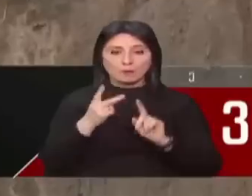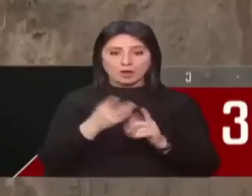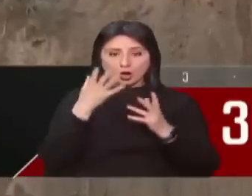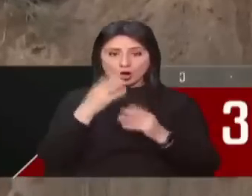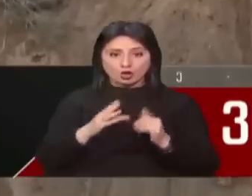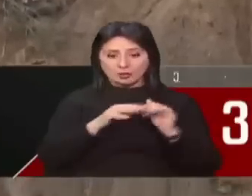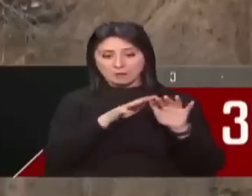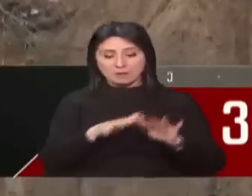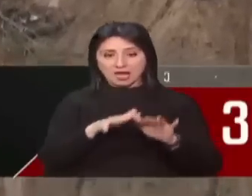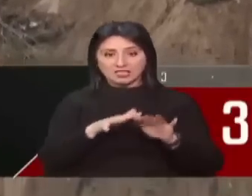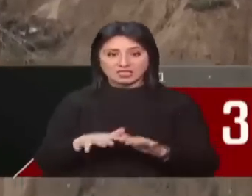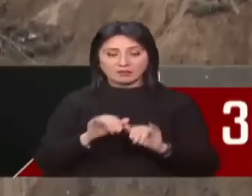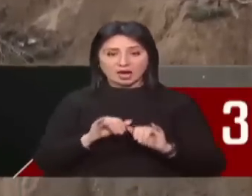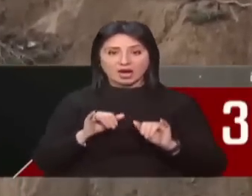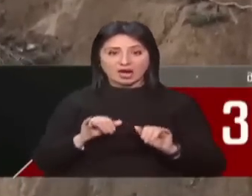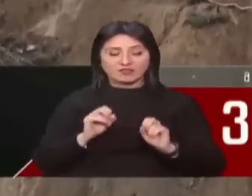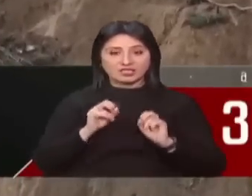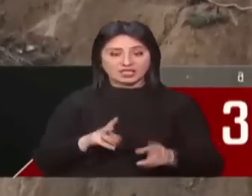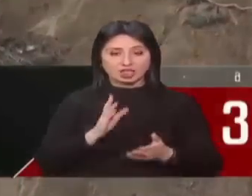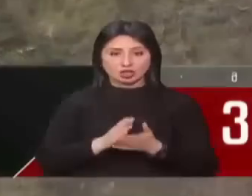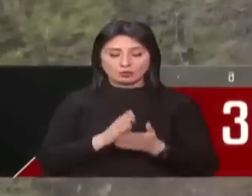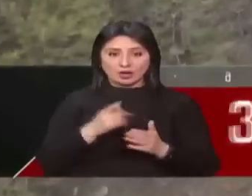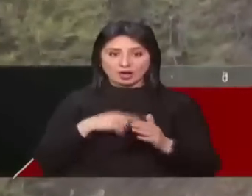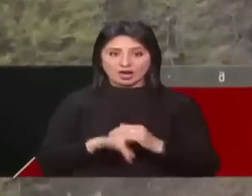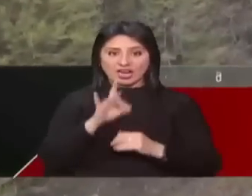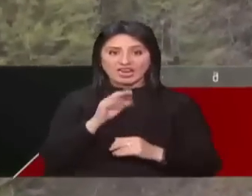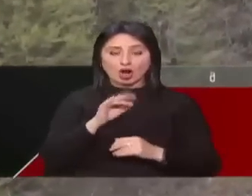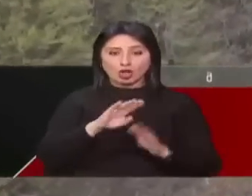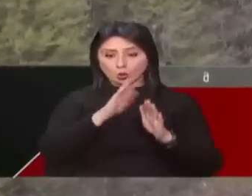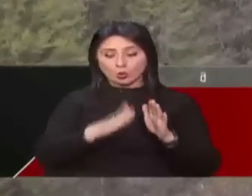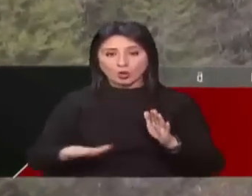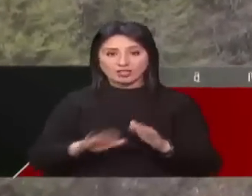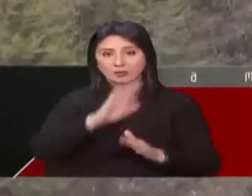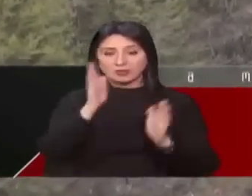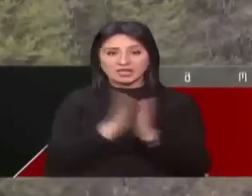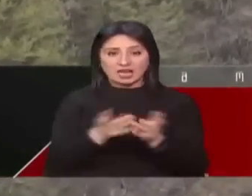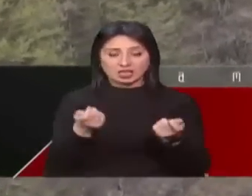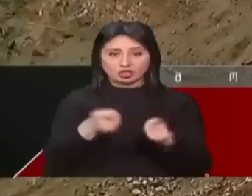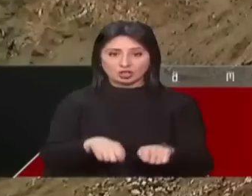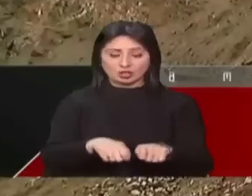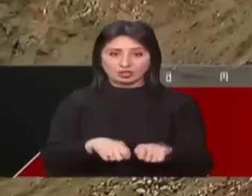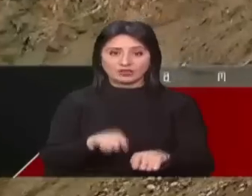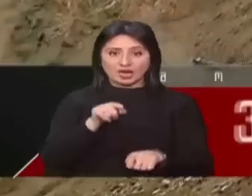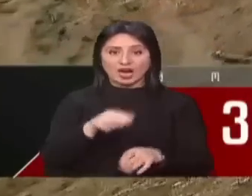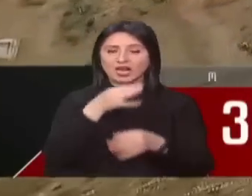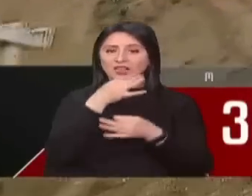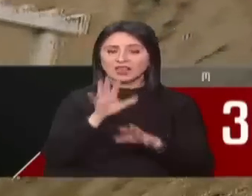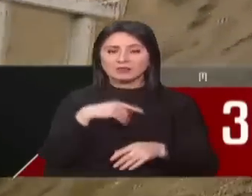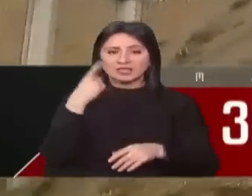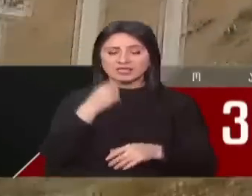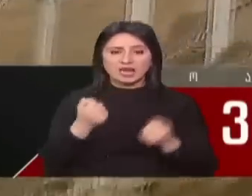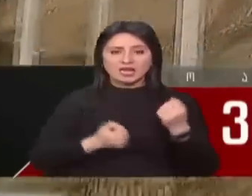დღეა მეწყრული პროცესების განვითარების საშიშროების გამო რიკოტის უღელტეხილი მთლიანად ჩაკეტილია. აქ ნებისმიერი